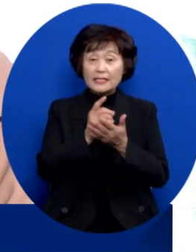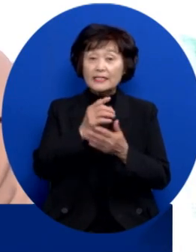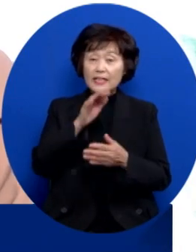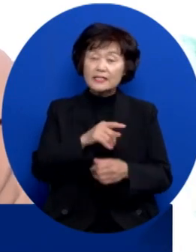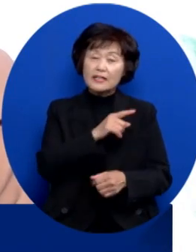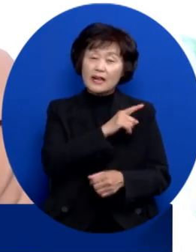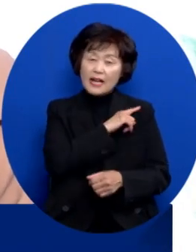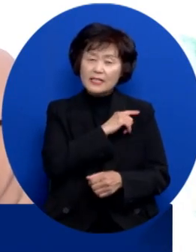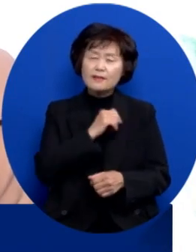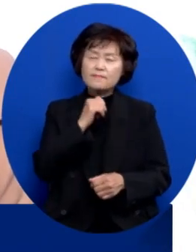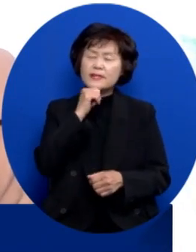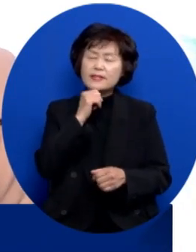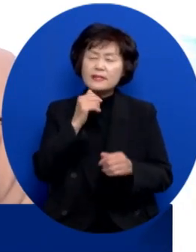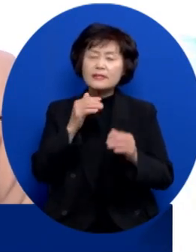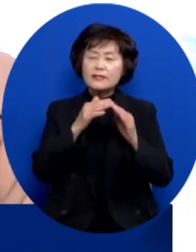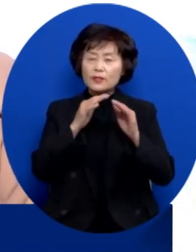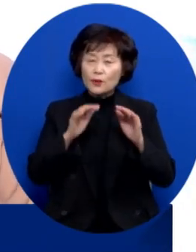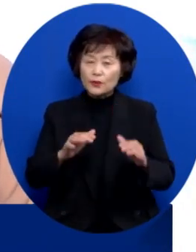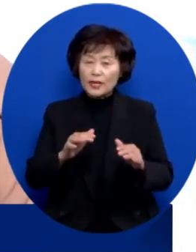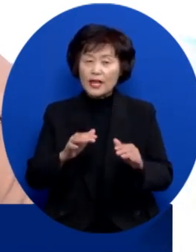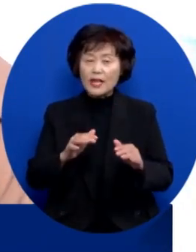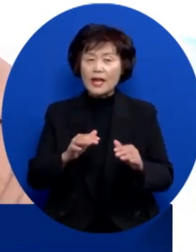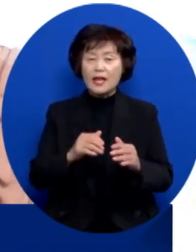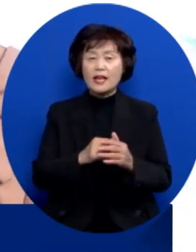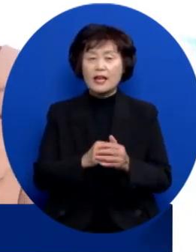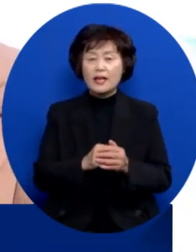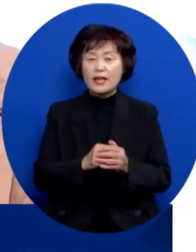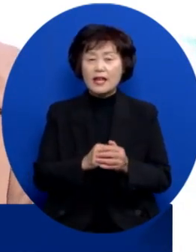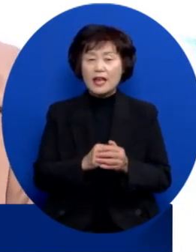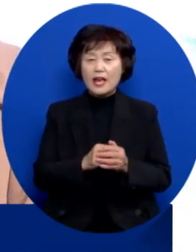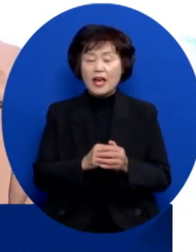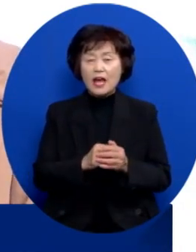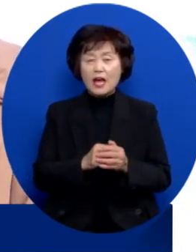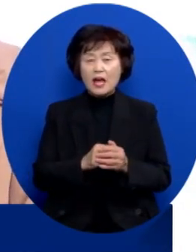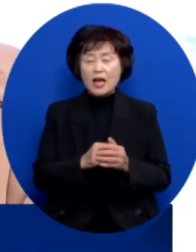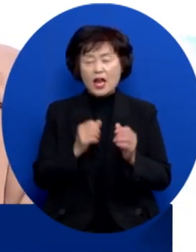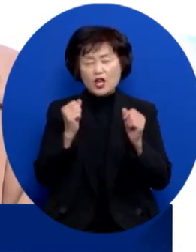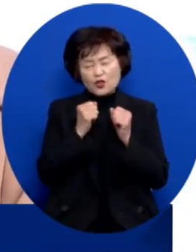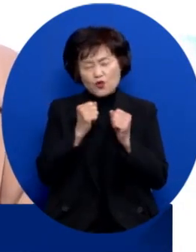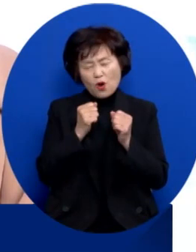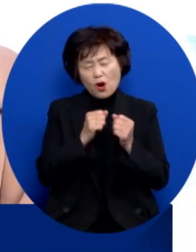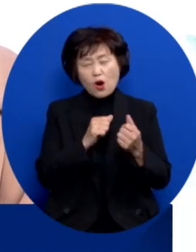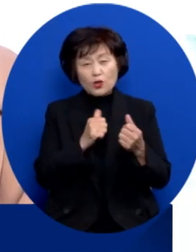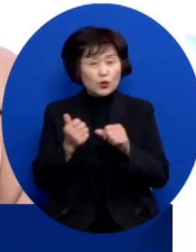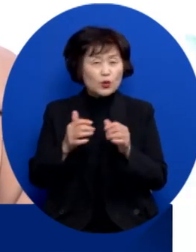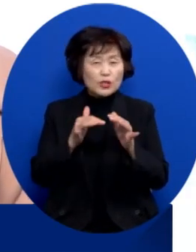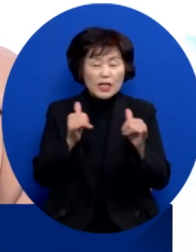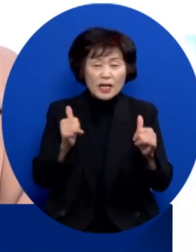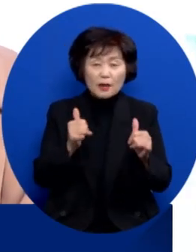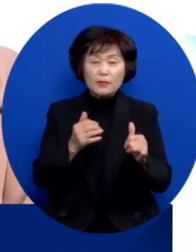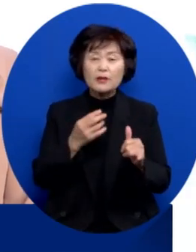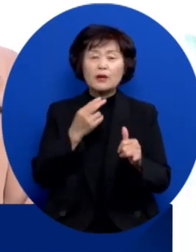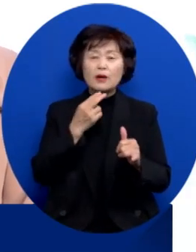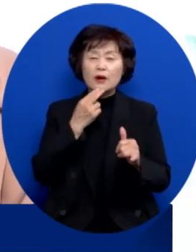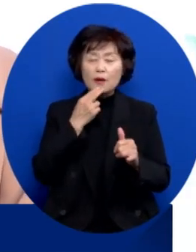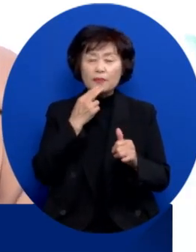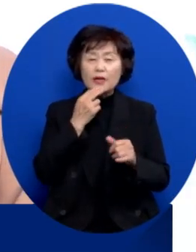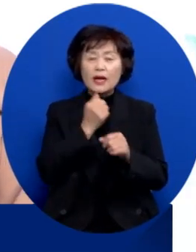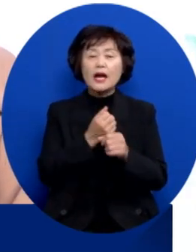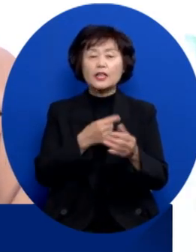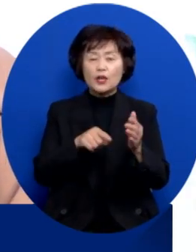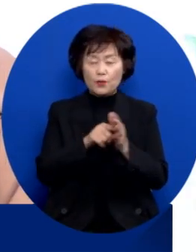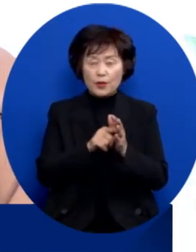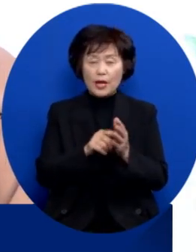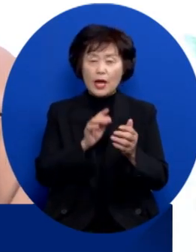천안에서 가장 그 가난한 동네에 예. 봉사자와 아사자가 없도록